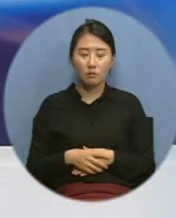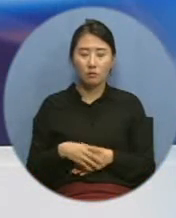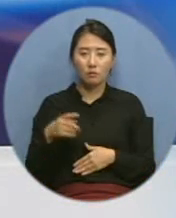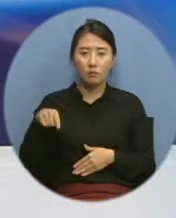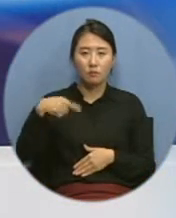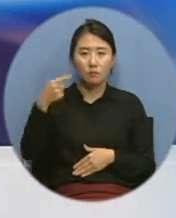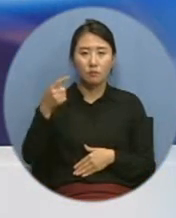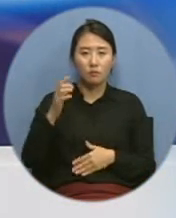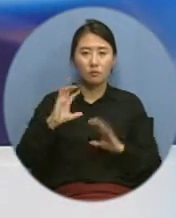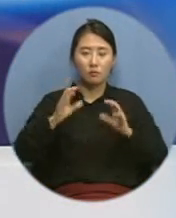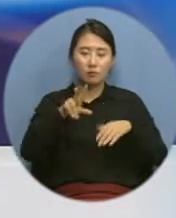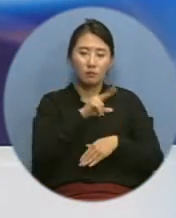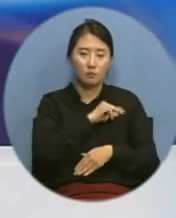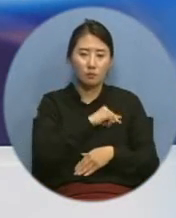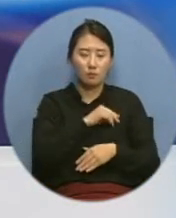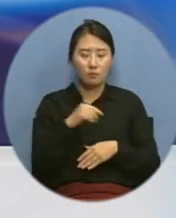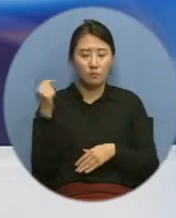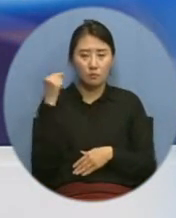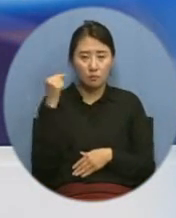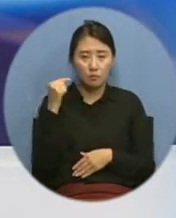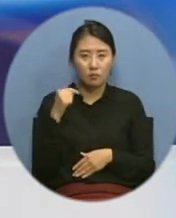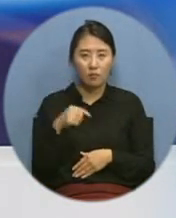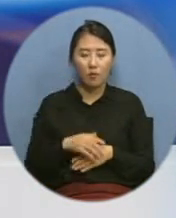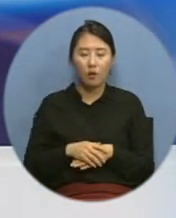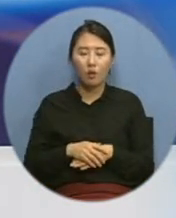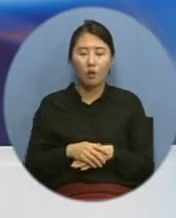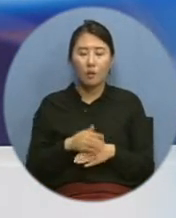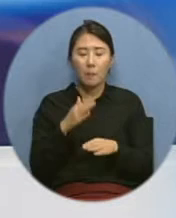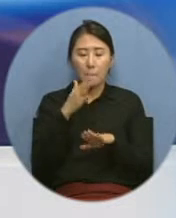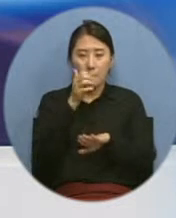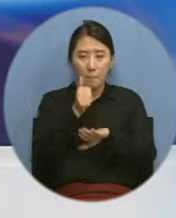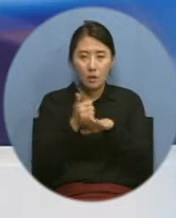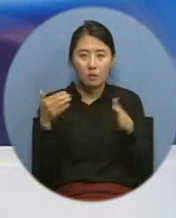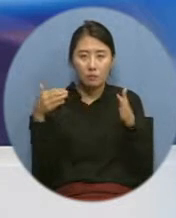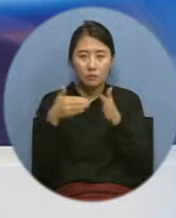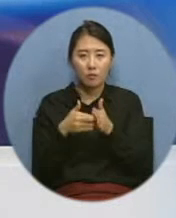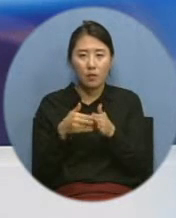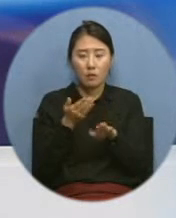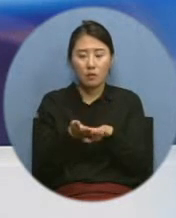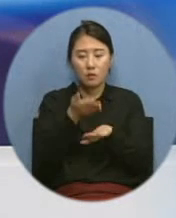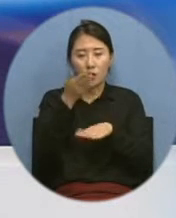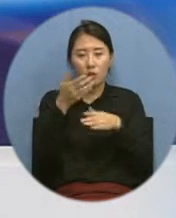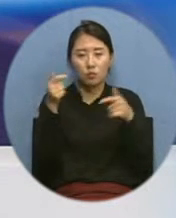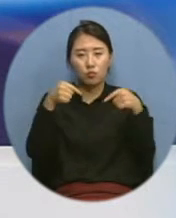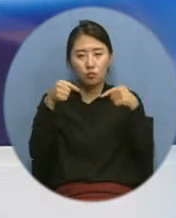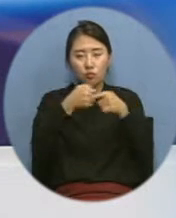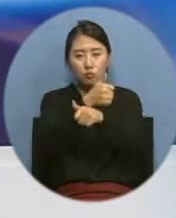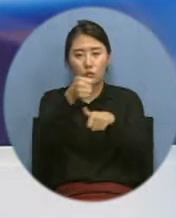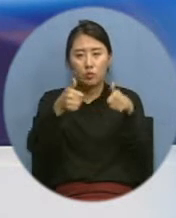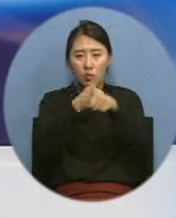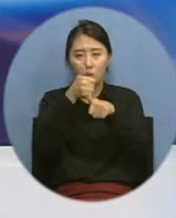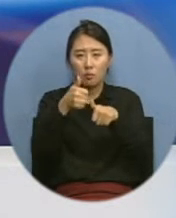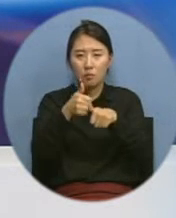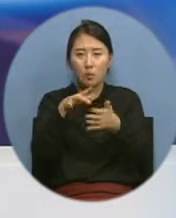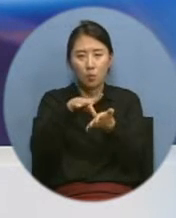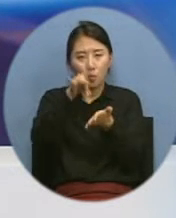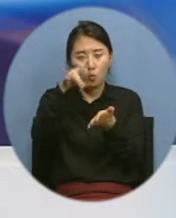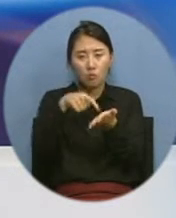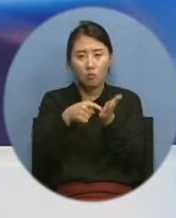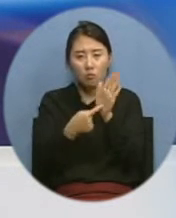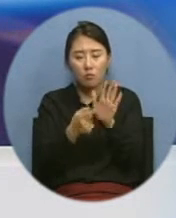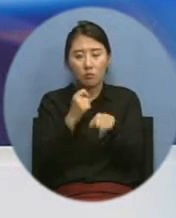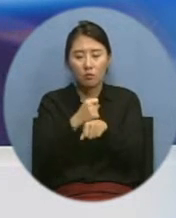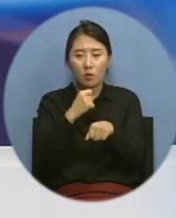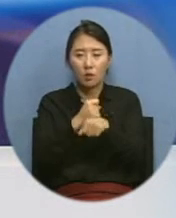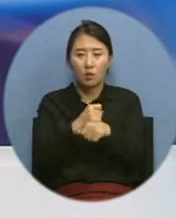다음은 국회 소식입니다 국감이 종반으로 치닫고 있는 가운데 상임위 곳곳에서 쟁점 사안 이 부각되고 있습니다